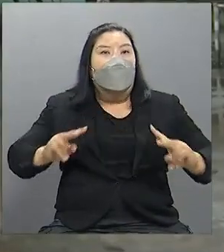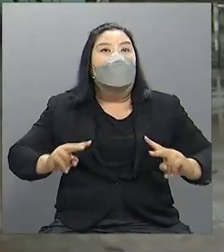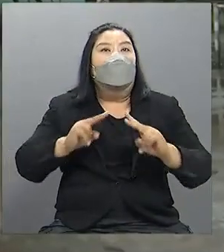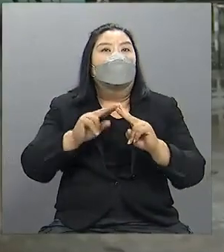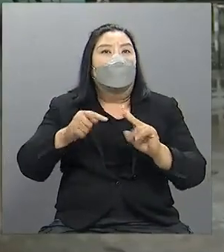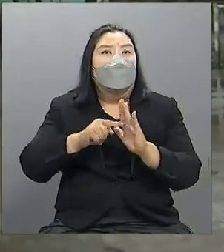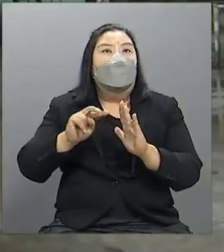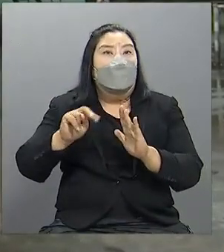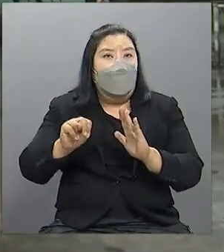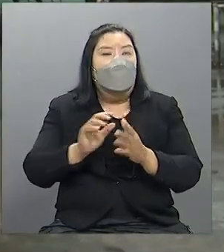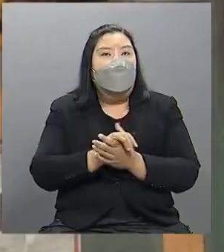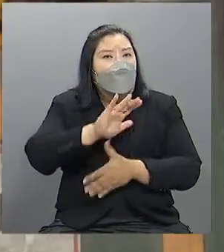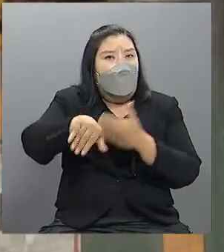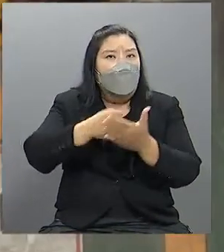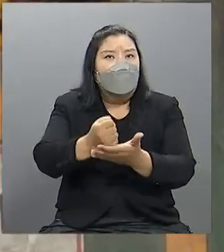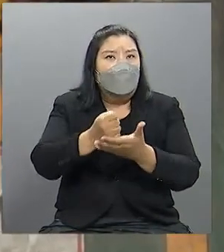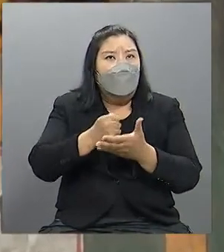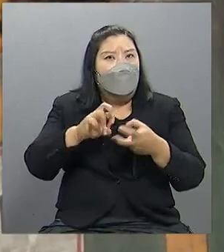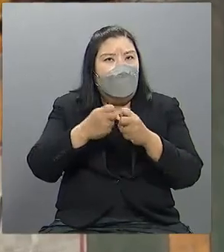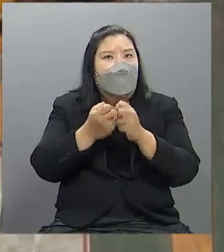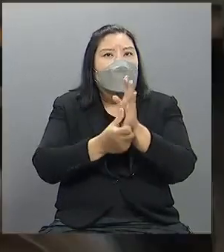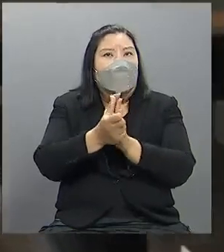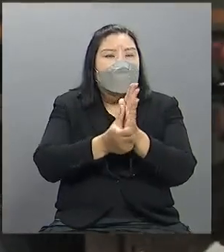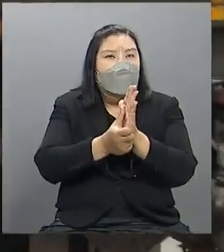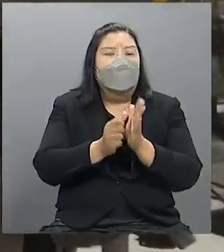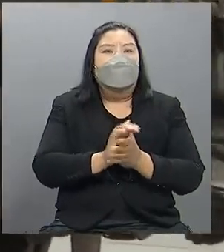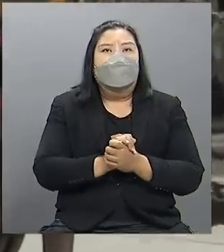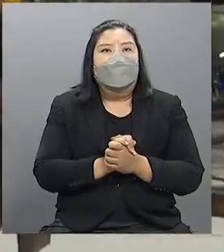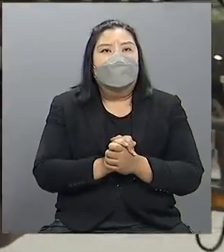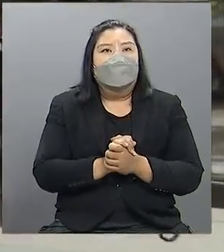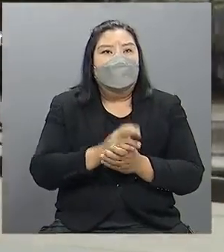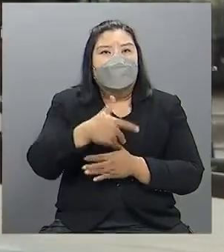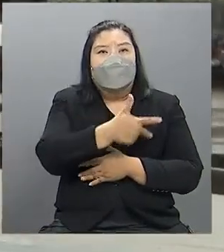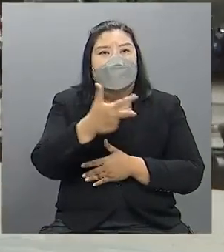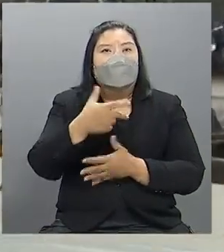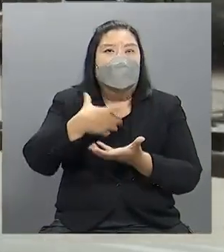กลับมาดูแลและหาทางออกร่วมกันพัศราจิตคำไทย PBS รายงาน